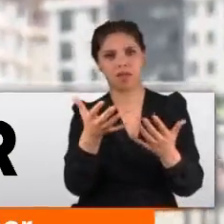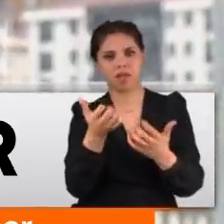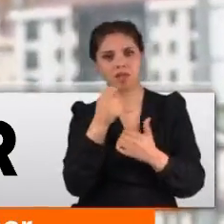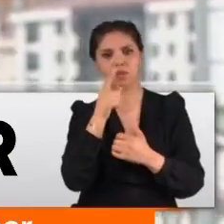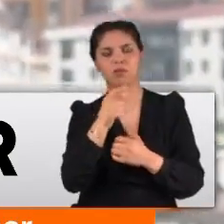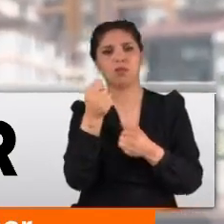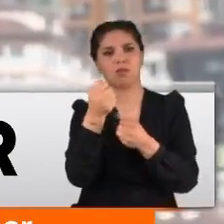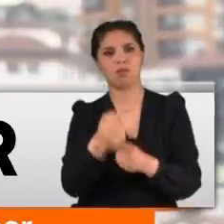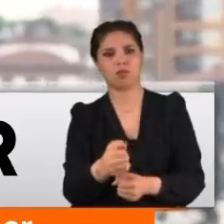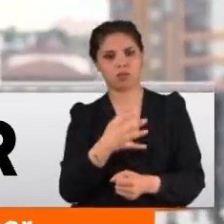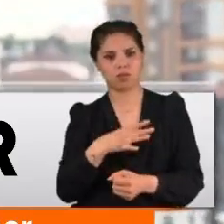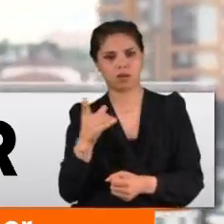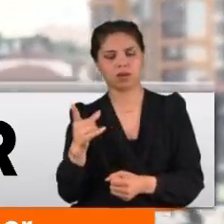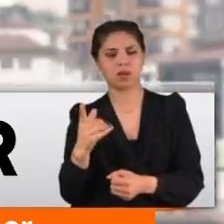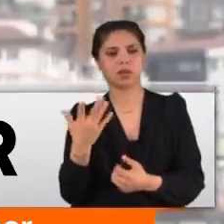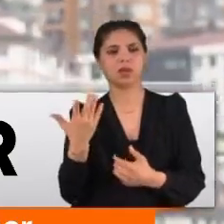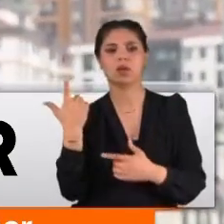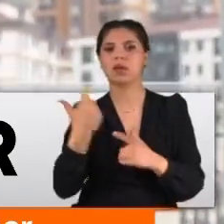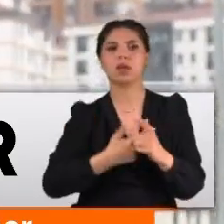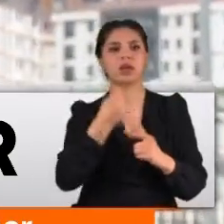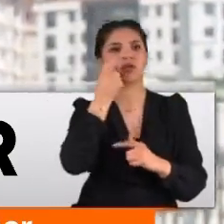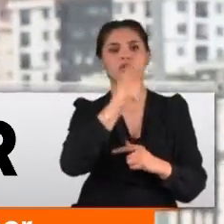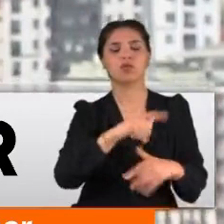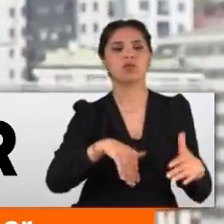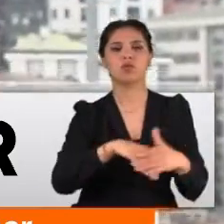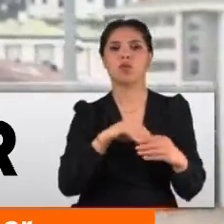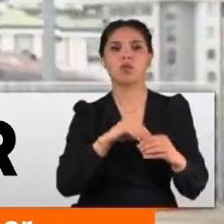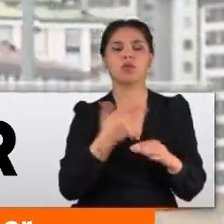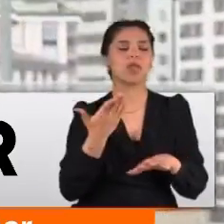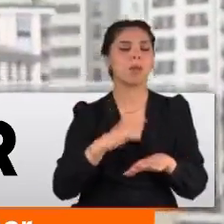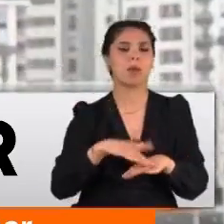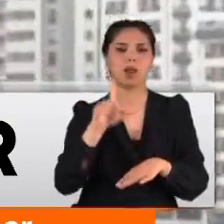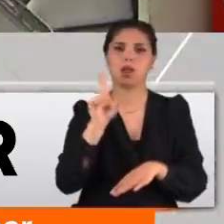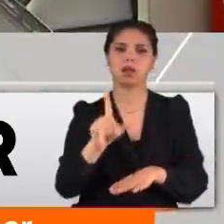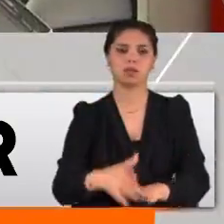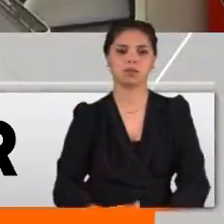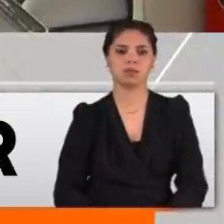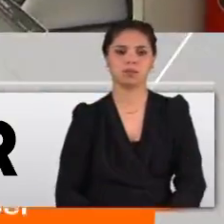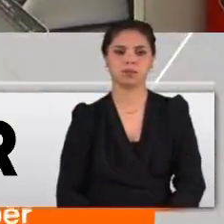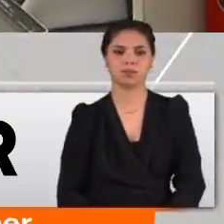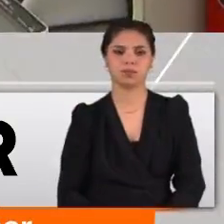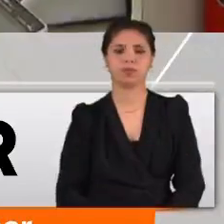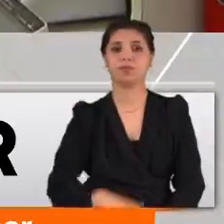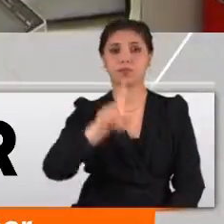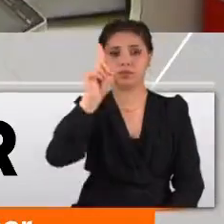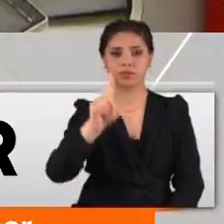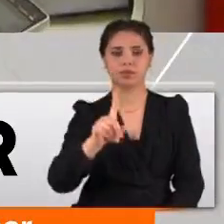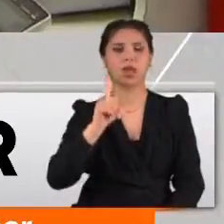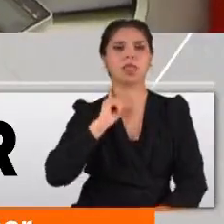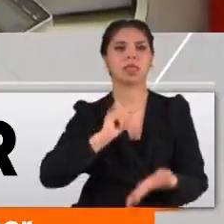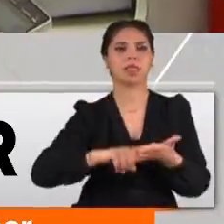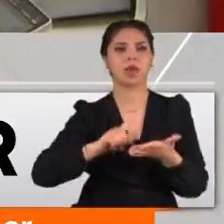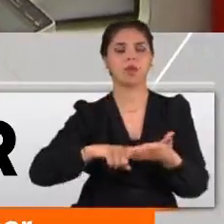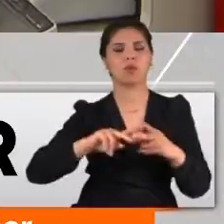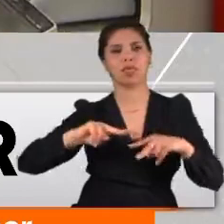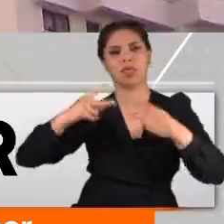dairede oturmak istiyorsunuz. Peki kiracıyı çıkartmak için nasıl bir yol izlemelisiniz? Yapması gereken ilk şey tapu devrinden